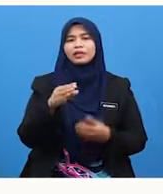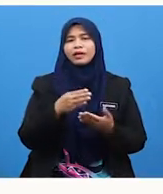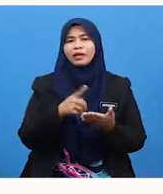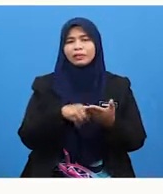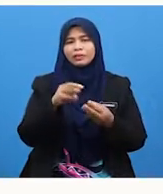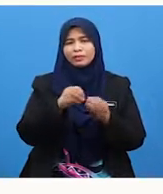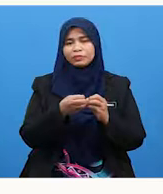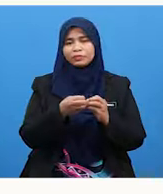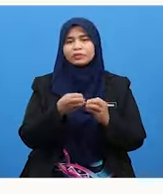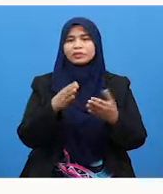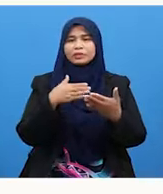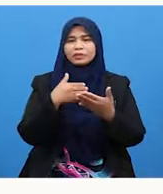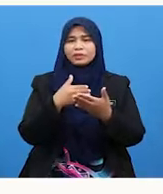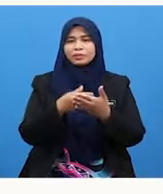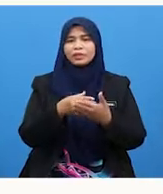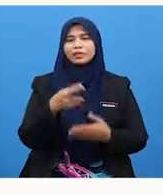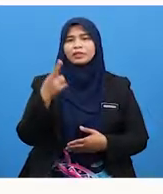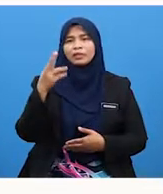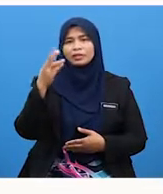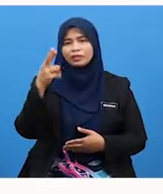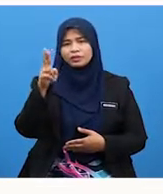yang terdekat.